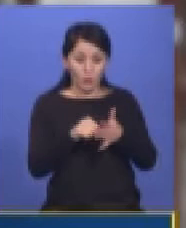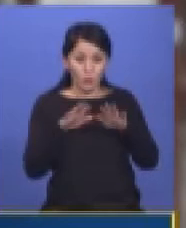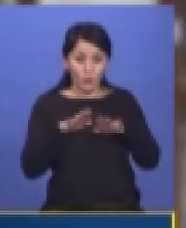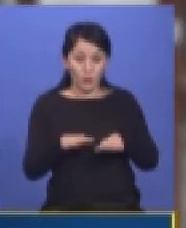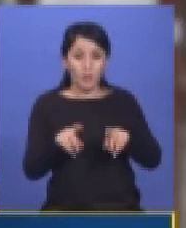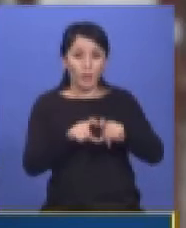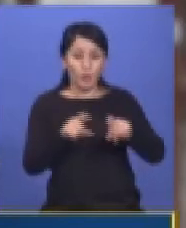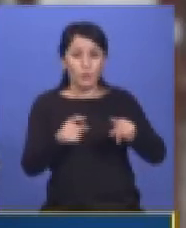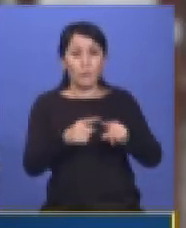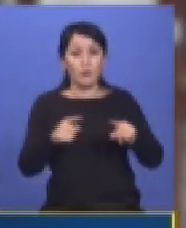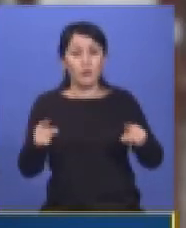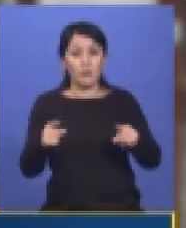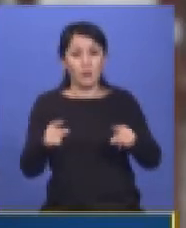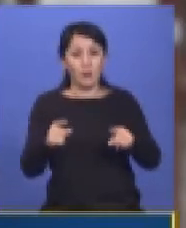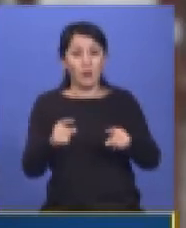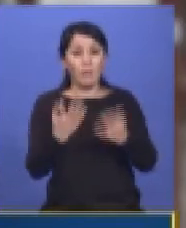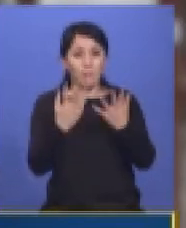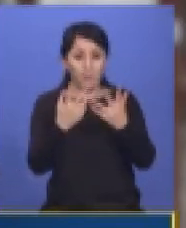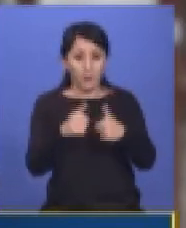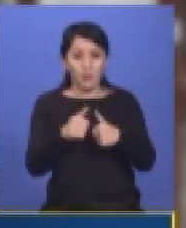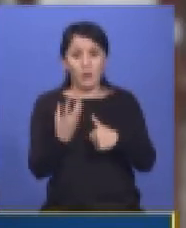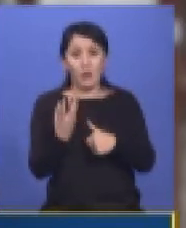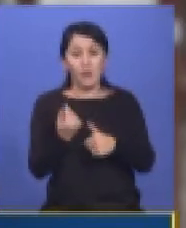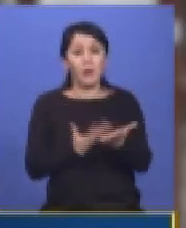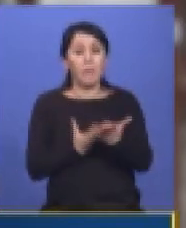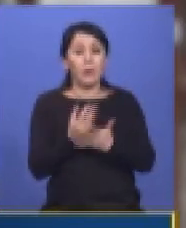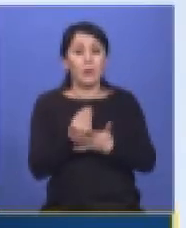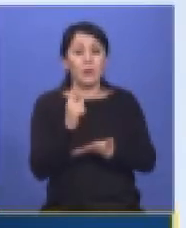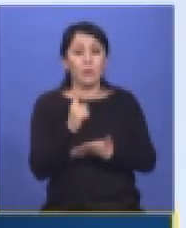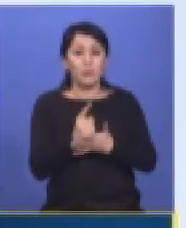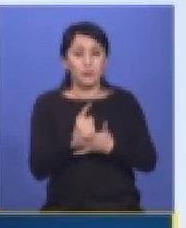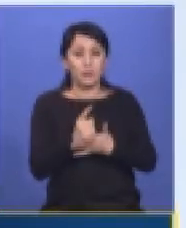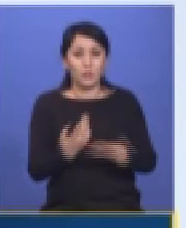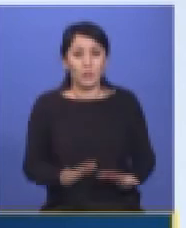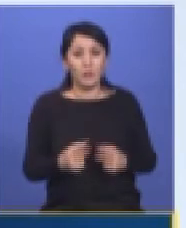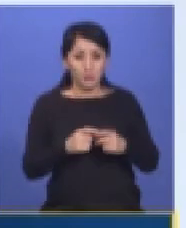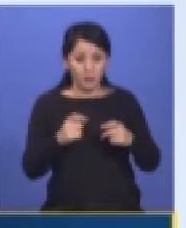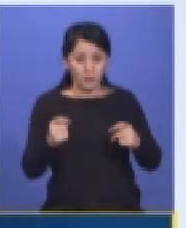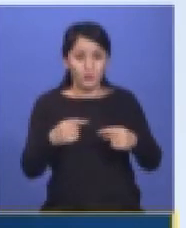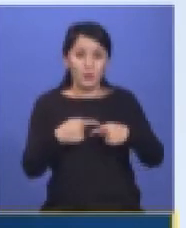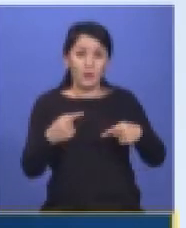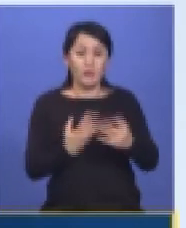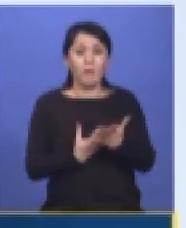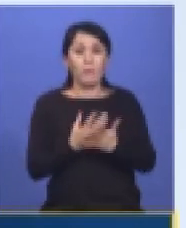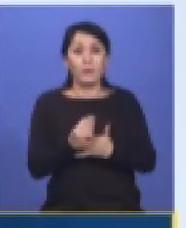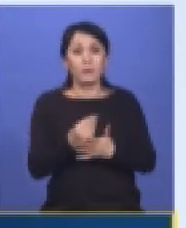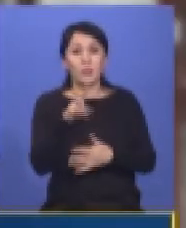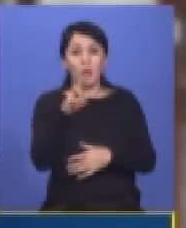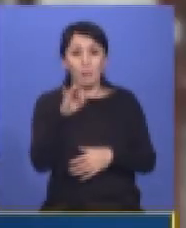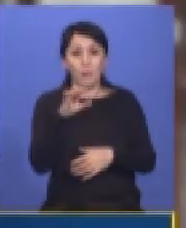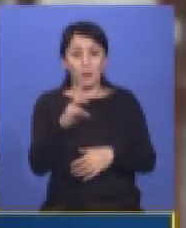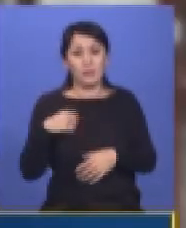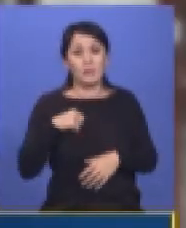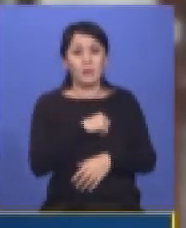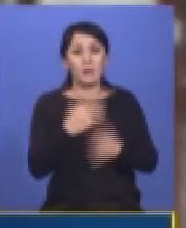құбырдың ұзындығына байланысты белгілікті мөлшерде қаражат төлеуі тиіс. Тұрғындар жылу шығындары үшін әртүрлі төлеп жатыр. Бұны монополистер өздері